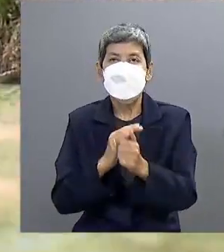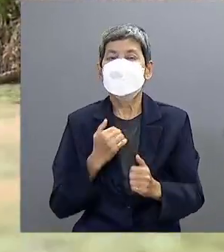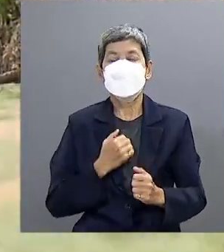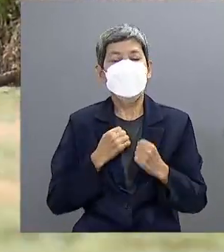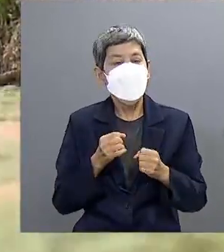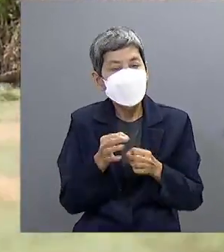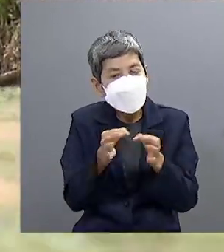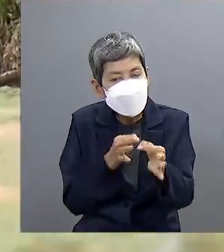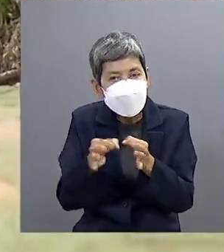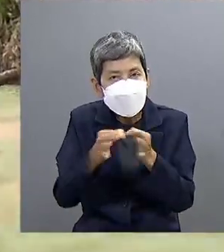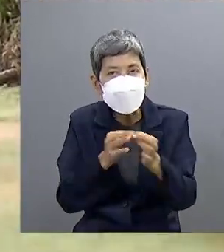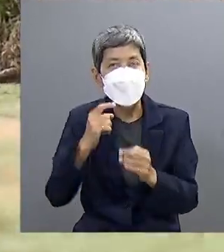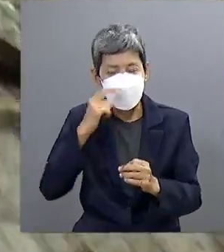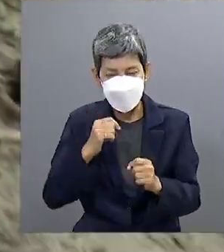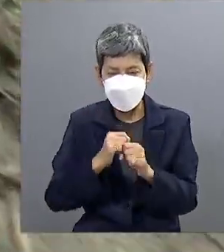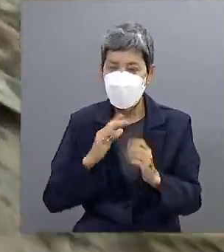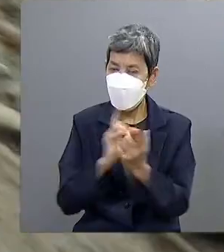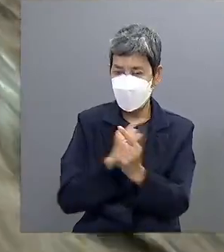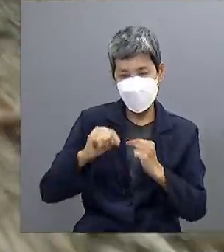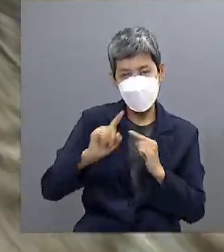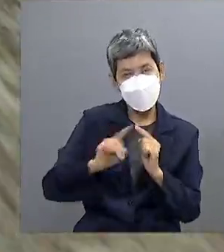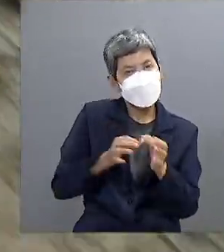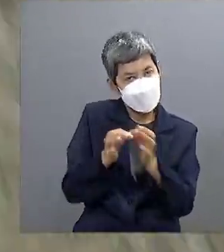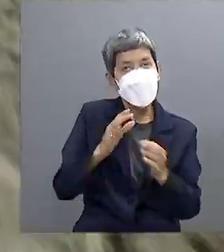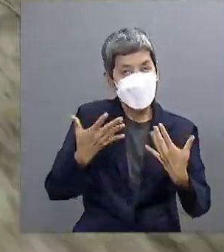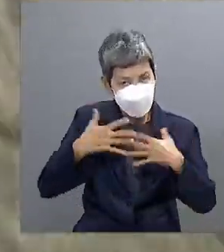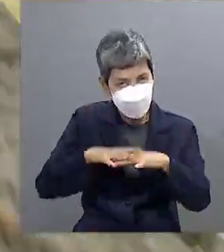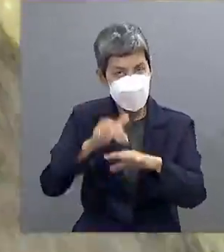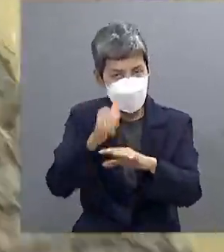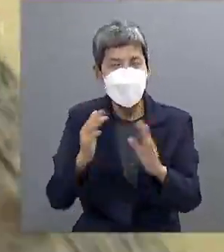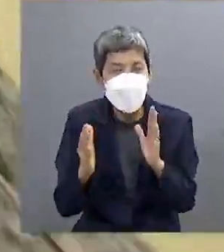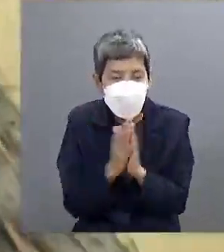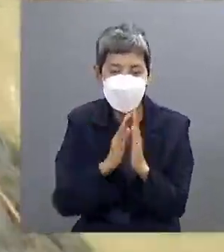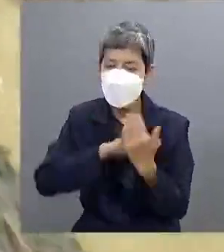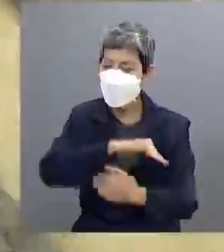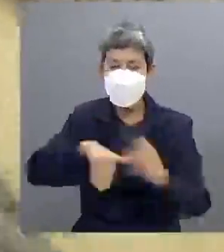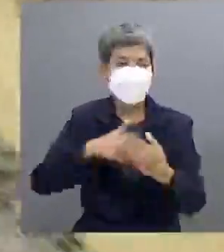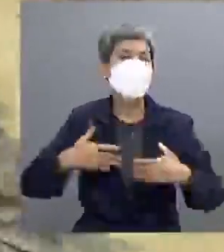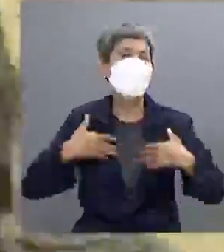ชายขอบที่ต่างวัฒนธรรมเพื่ออยู่ร่วมกันได้อย่างผาสุก